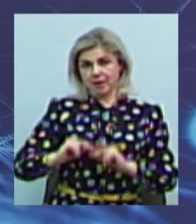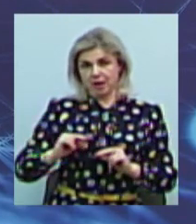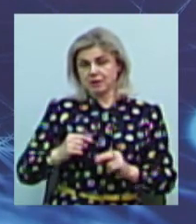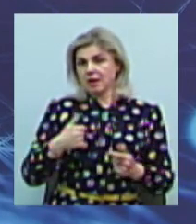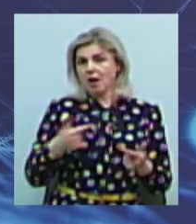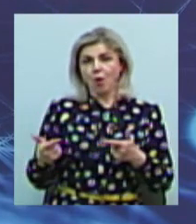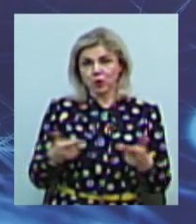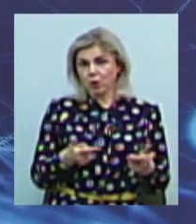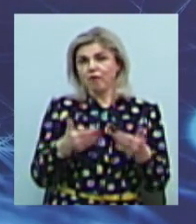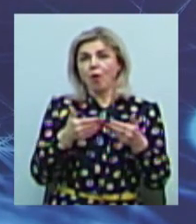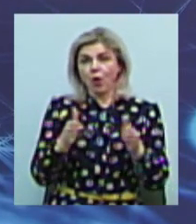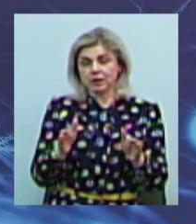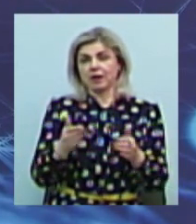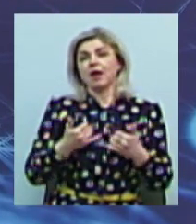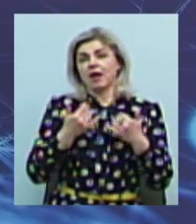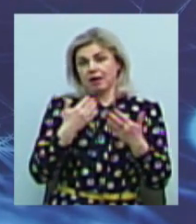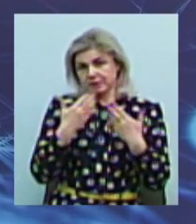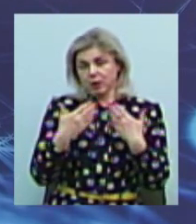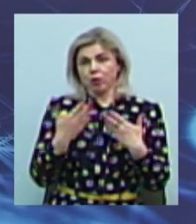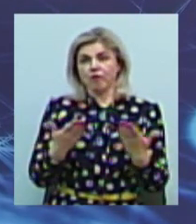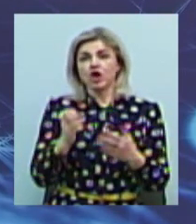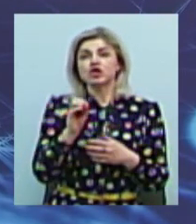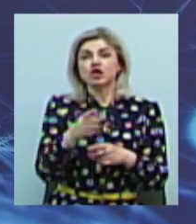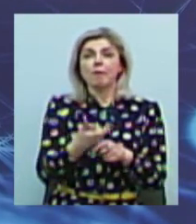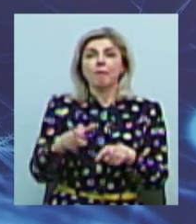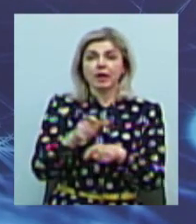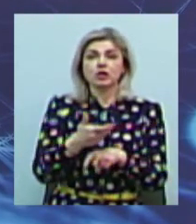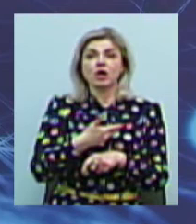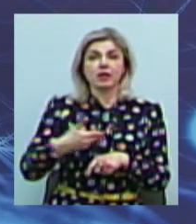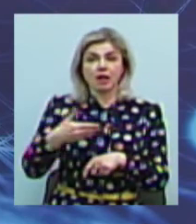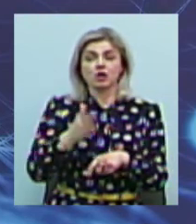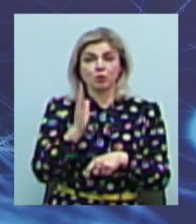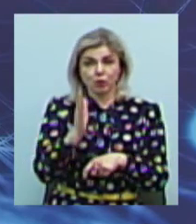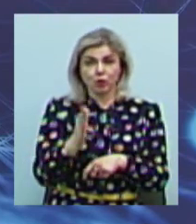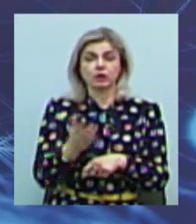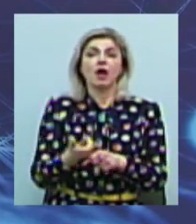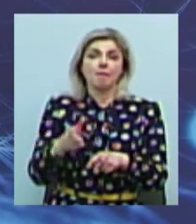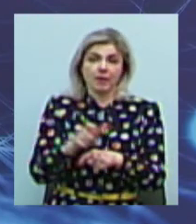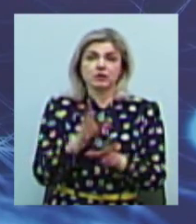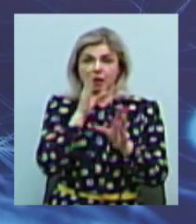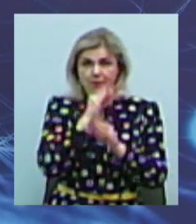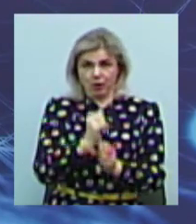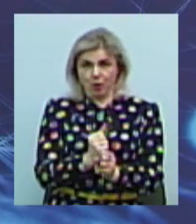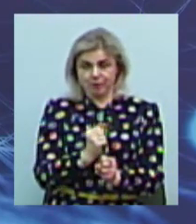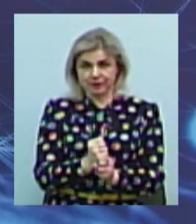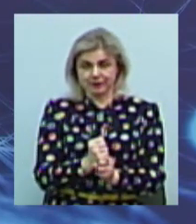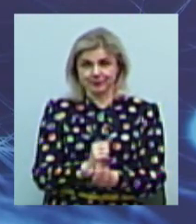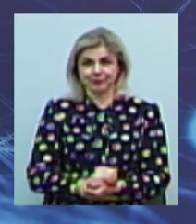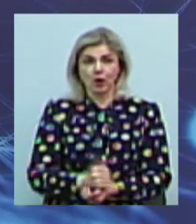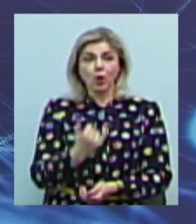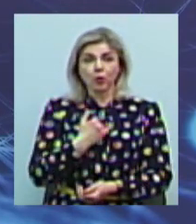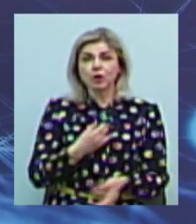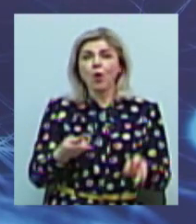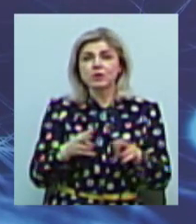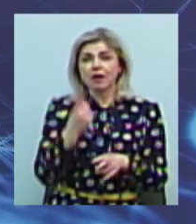готова і відкрита до спілкування, і чим більше нас буде, тим більше ми зможемо зробити, звичайно. Світлана, у нас залишається хвилина